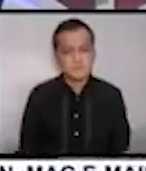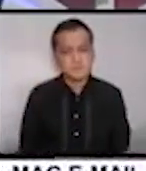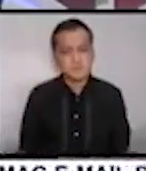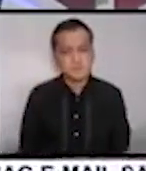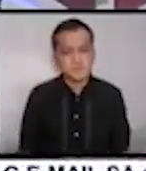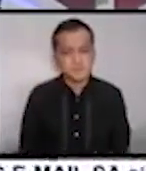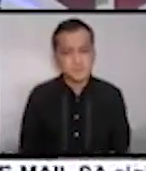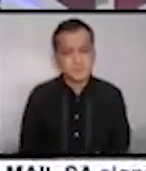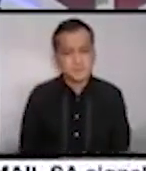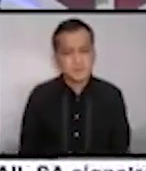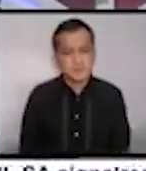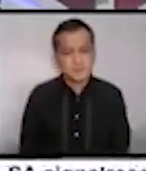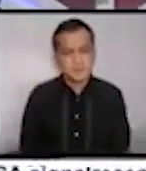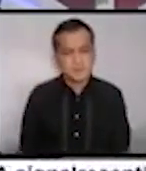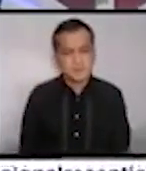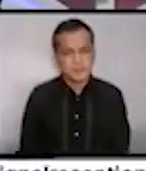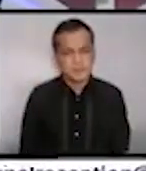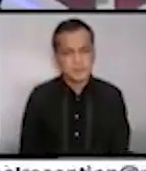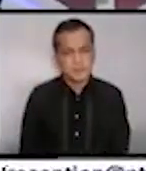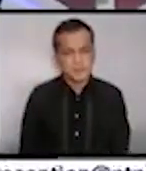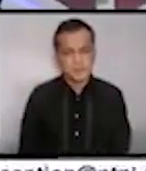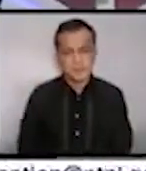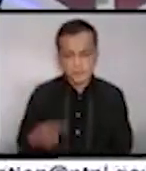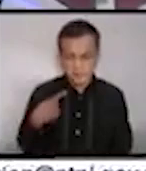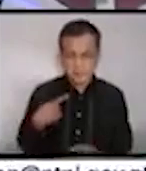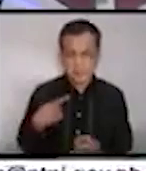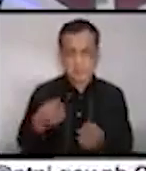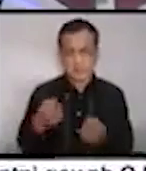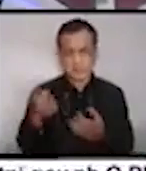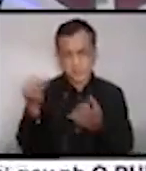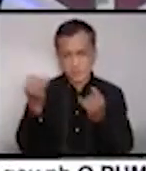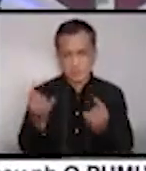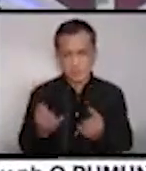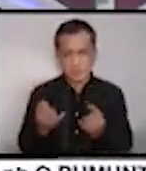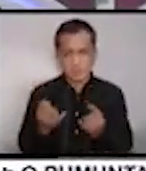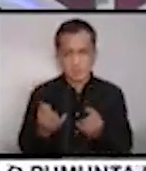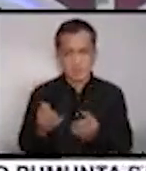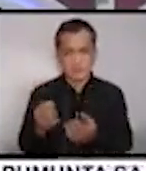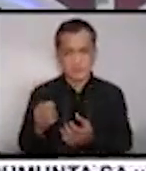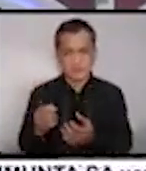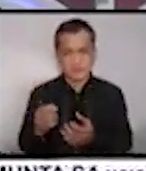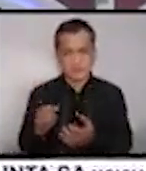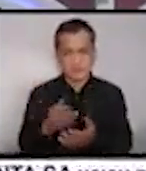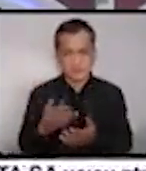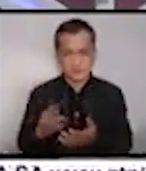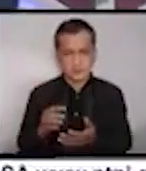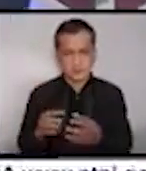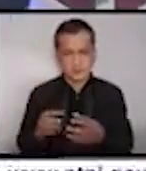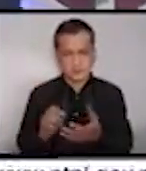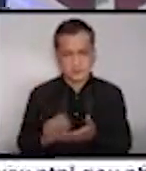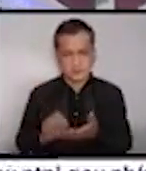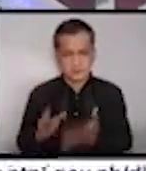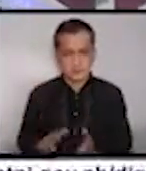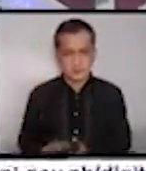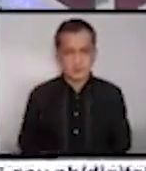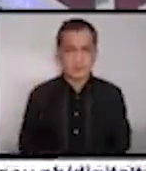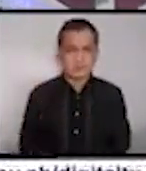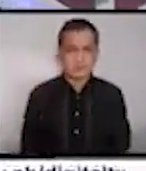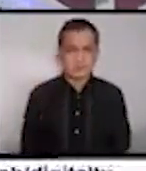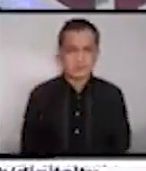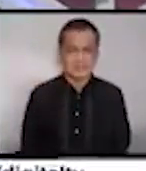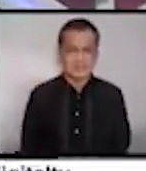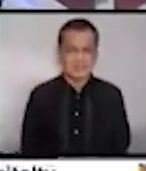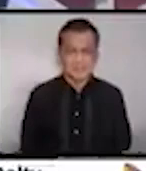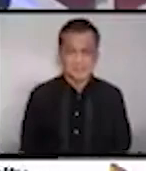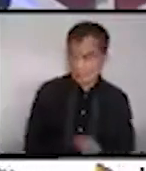akong idol na singer-composer. Katulad na lang po ni Sino-sino? Gaya ba niya? Ogie Gaya ko ba? Kahit ko, si Ogie